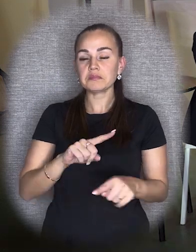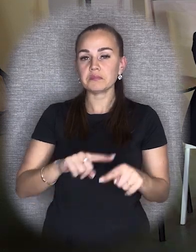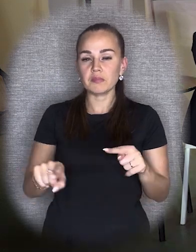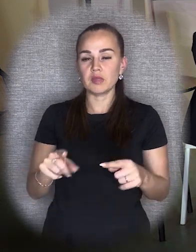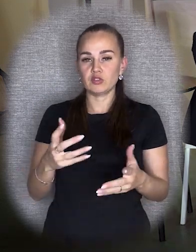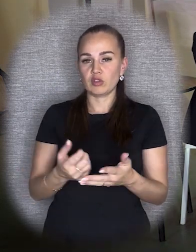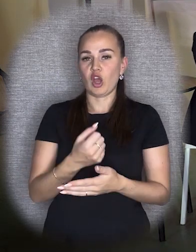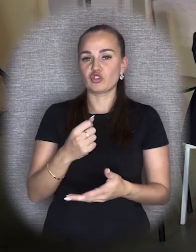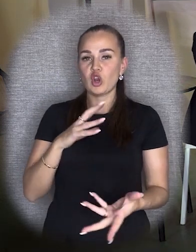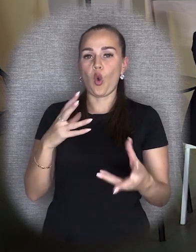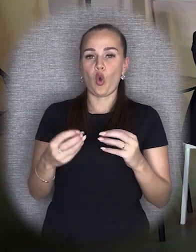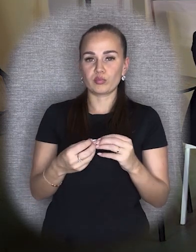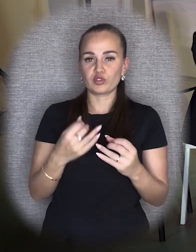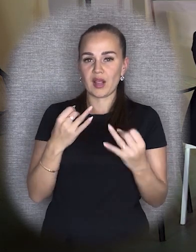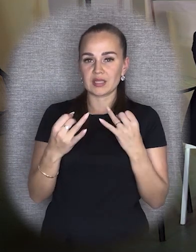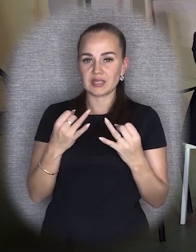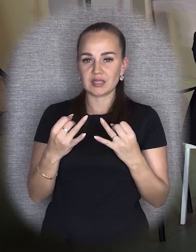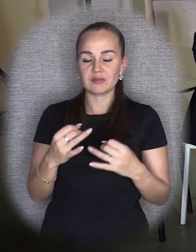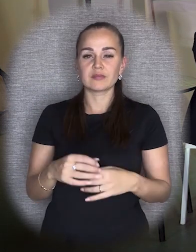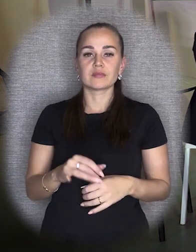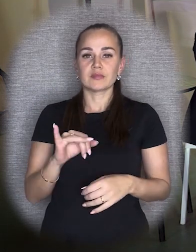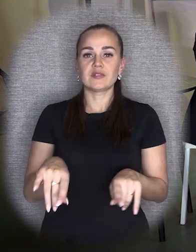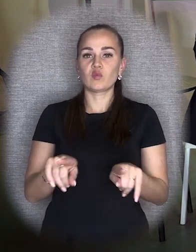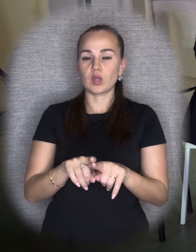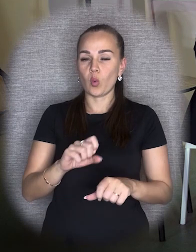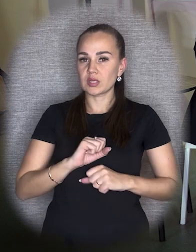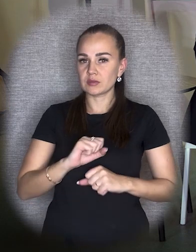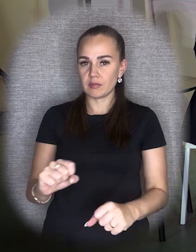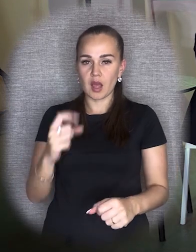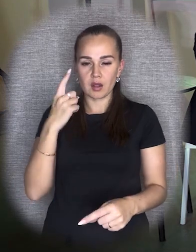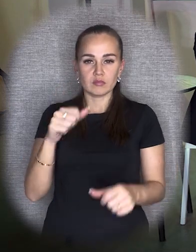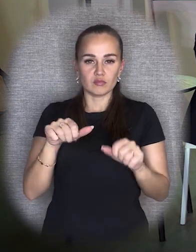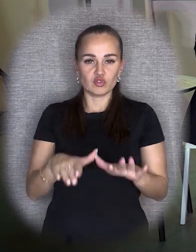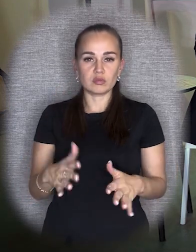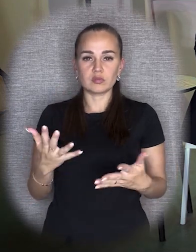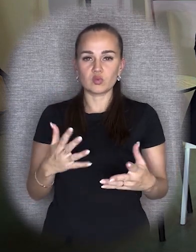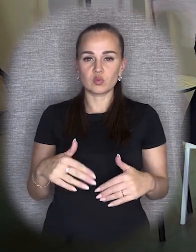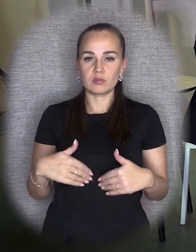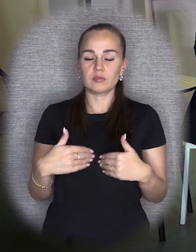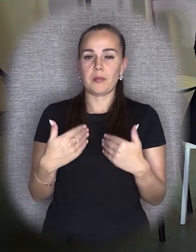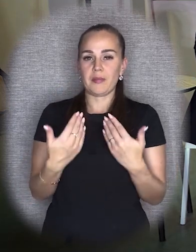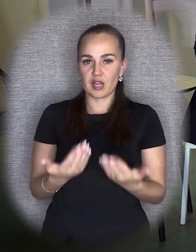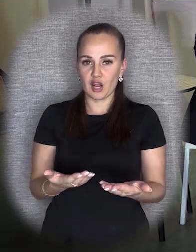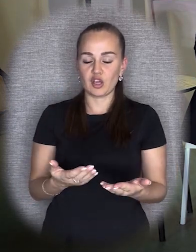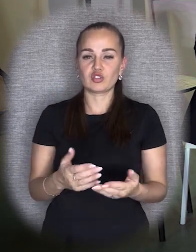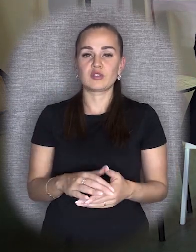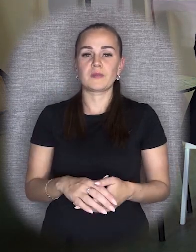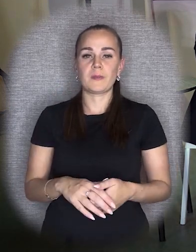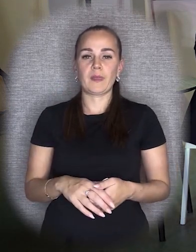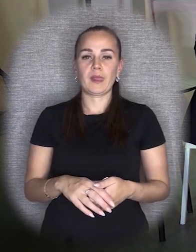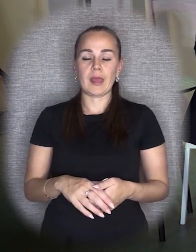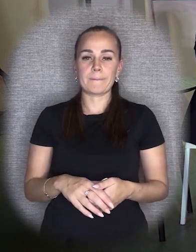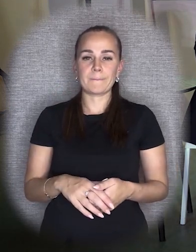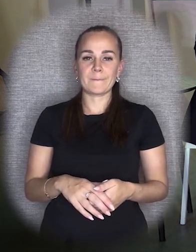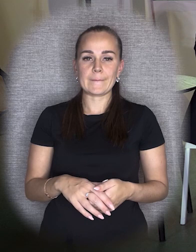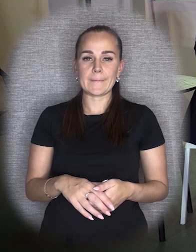быстро нашли общий язык. И вот то смелое решение, которое предложил Ингмар, лишить